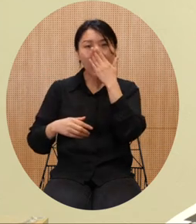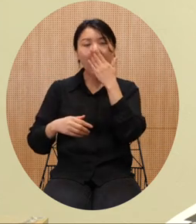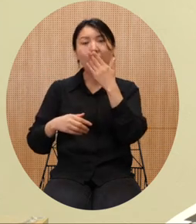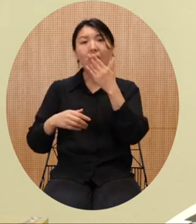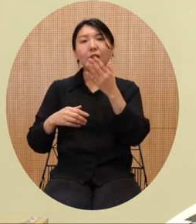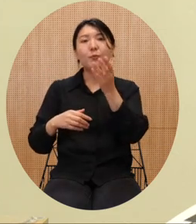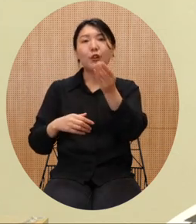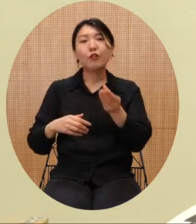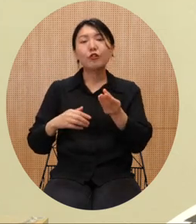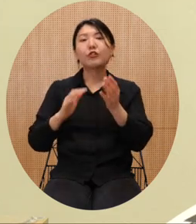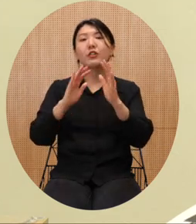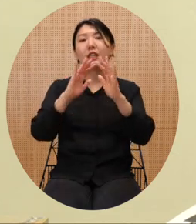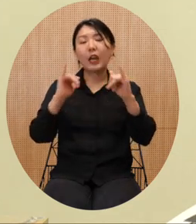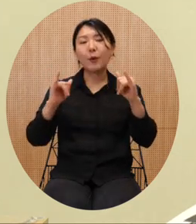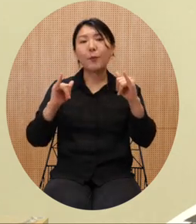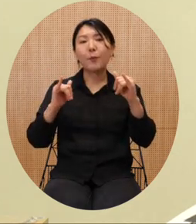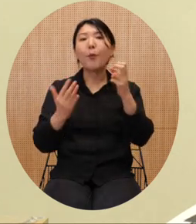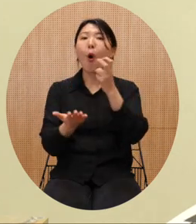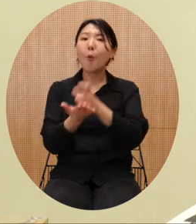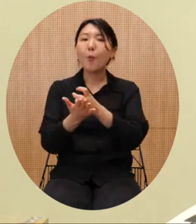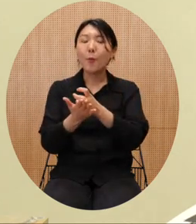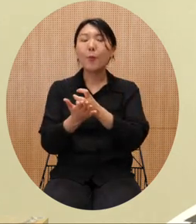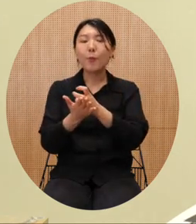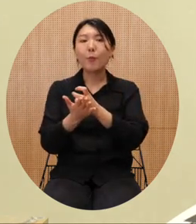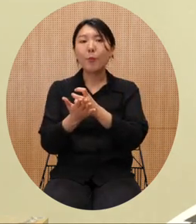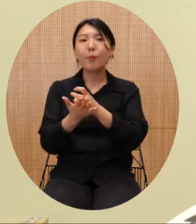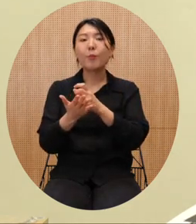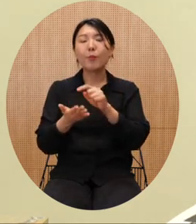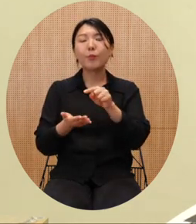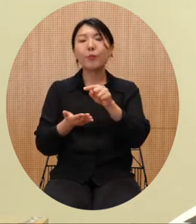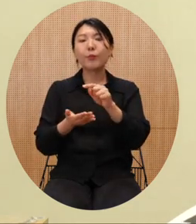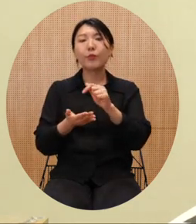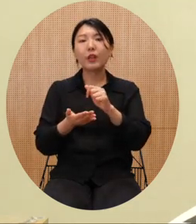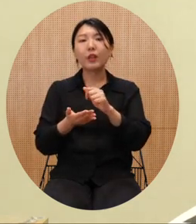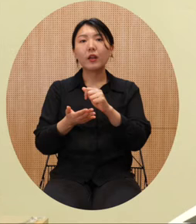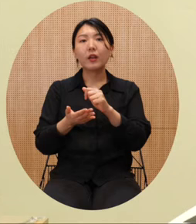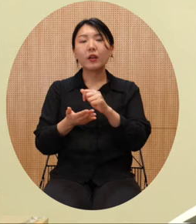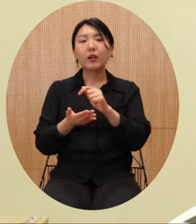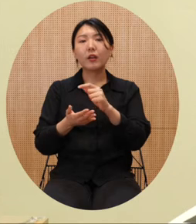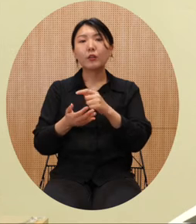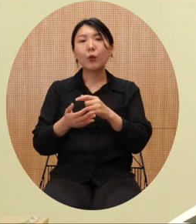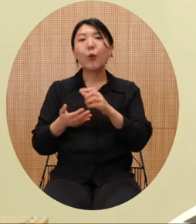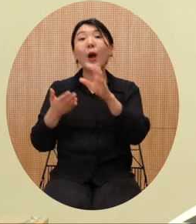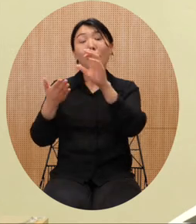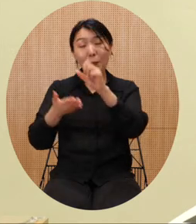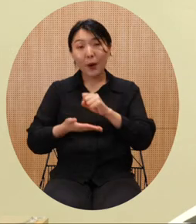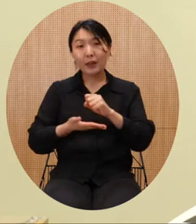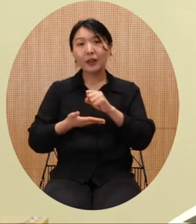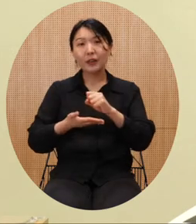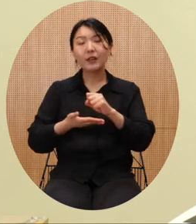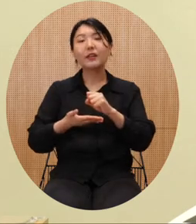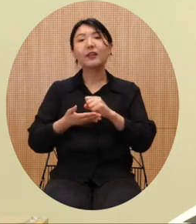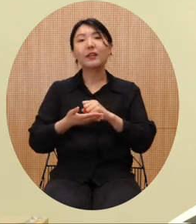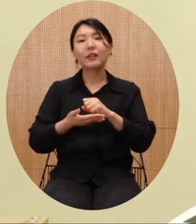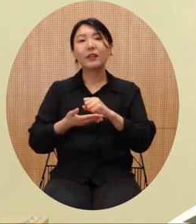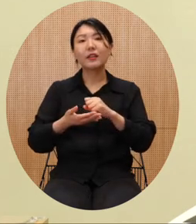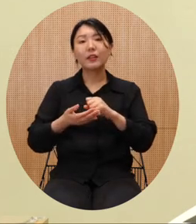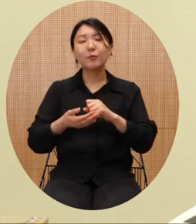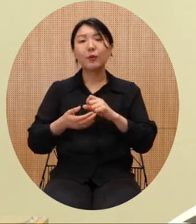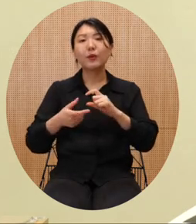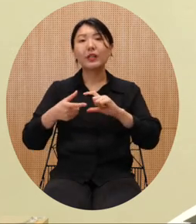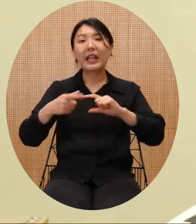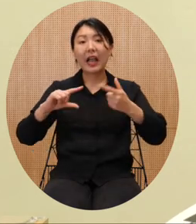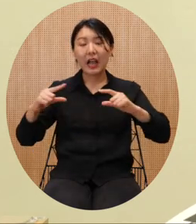같은 걸 통해서 어떤 인센티브를 주면서 그런 착한 임대인을 확보를 한다든가 하는 이런 노력도 좀 병행할 수